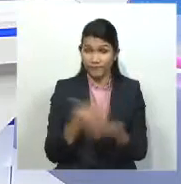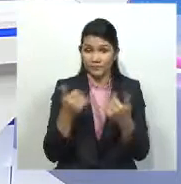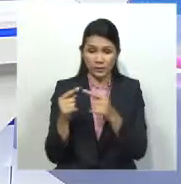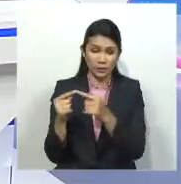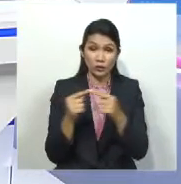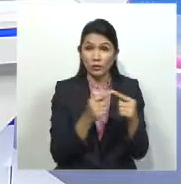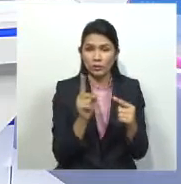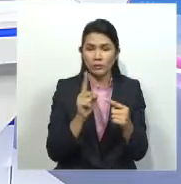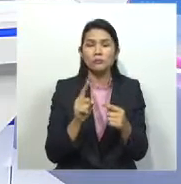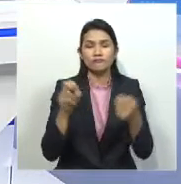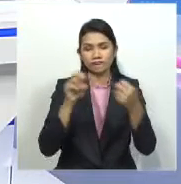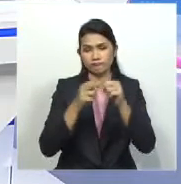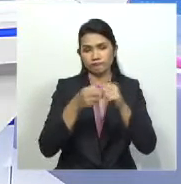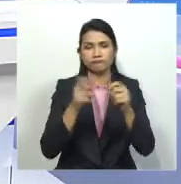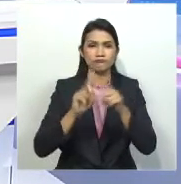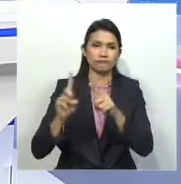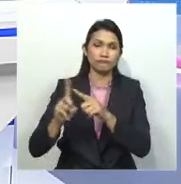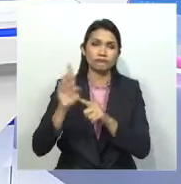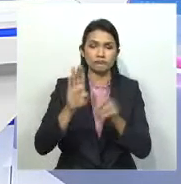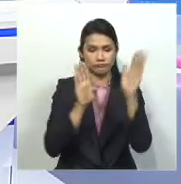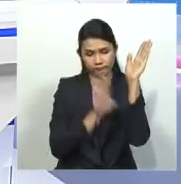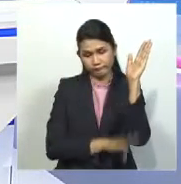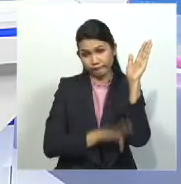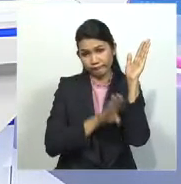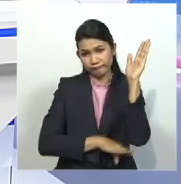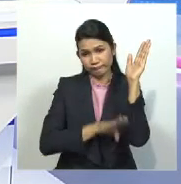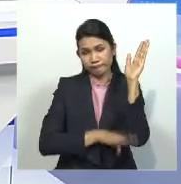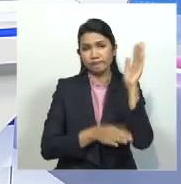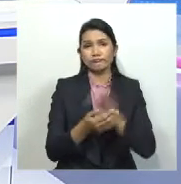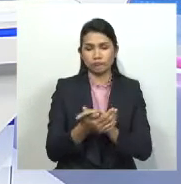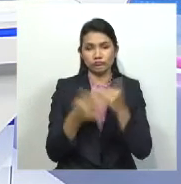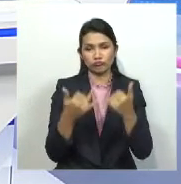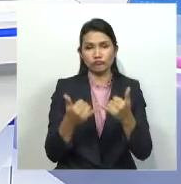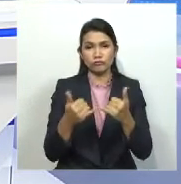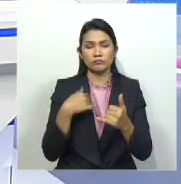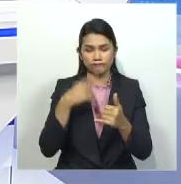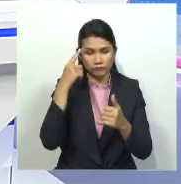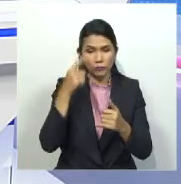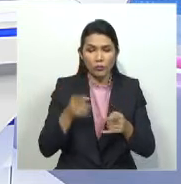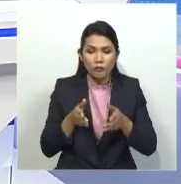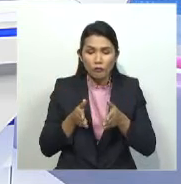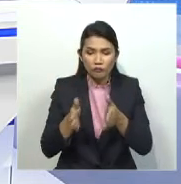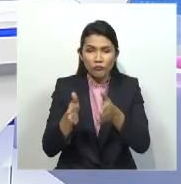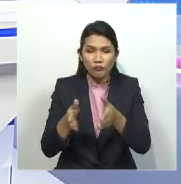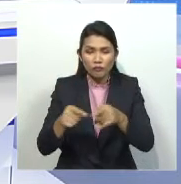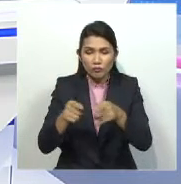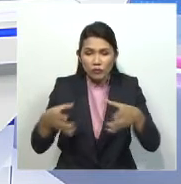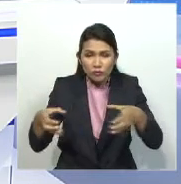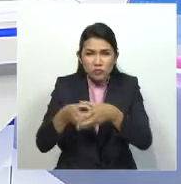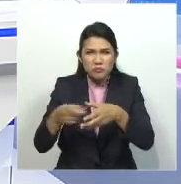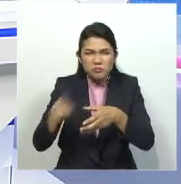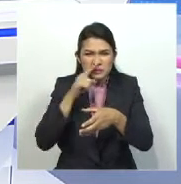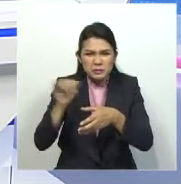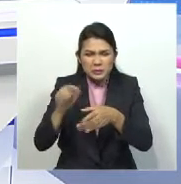ไปต่อกันที่เรื่องของเหตุความไม่สงบที่เกิดขึ้นในจังหวัดชายแดนภาคใต้นะคะซึ่งยังคงมีความพยายามของฝ่ายตรงข้